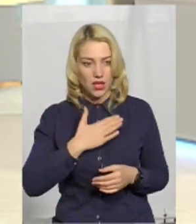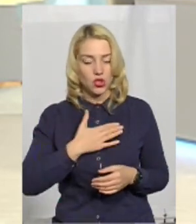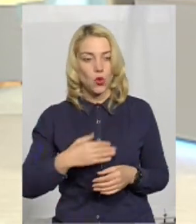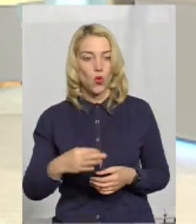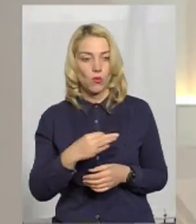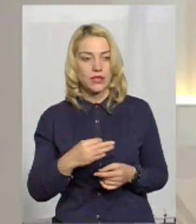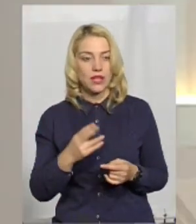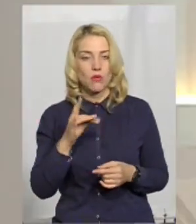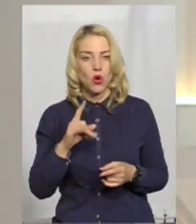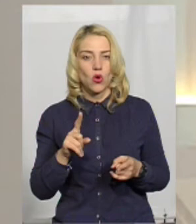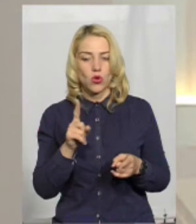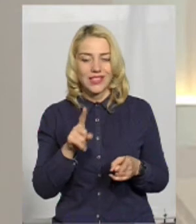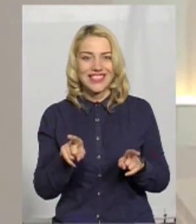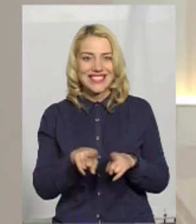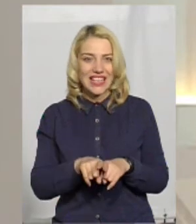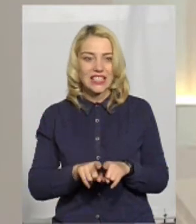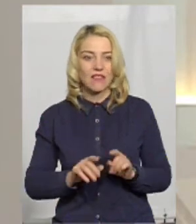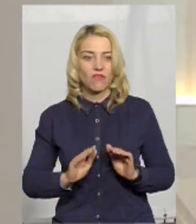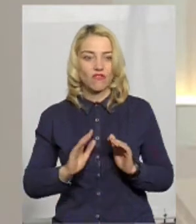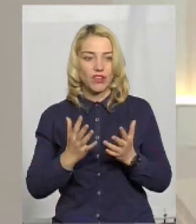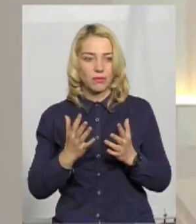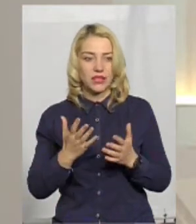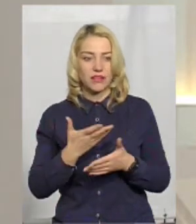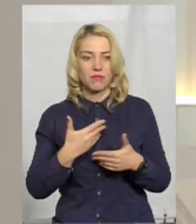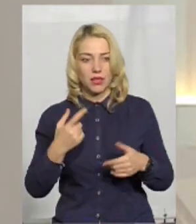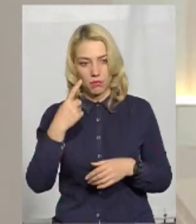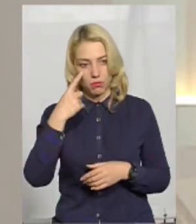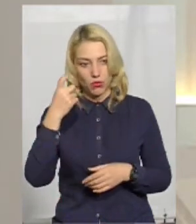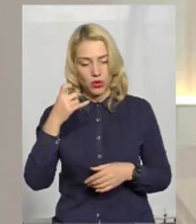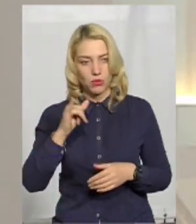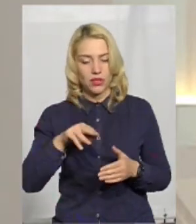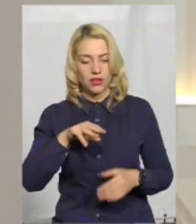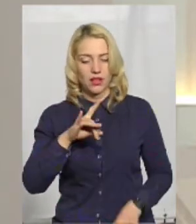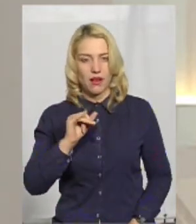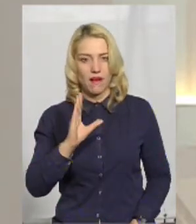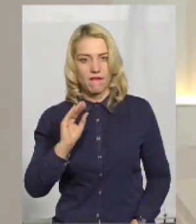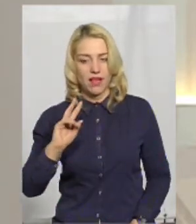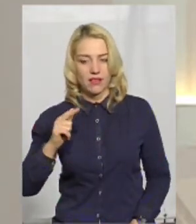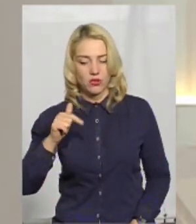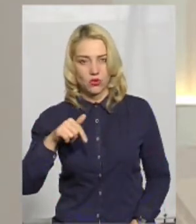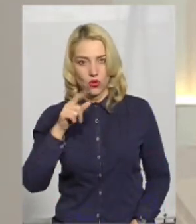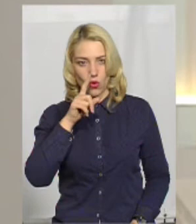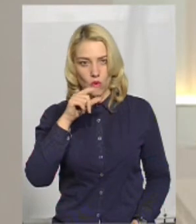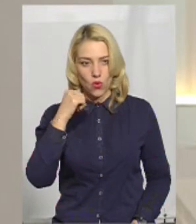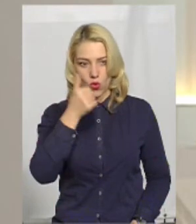Про один з таких випадків ми повідомляли у травні цього року.